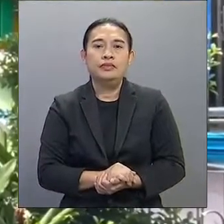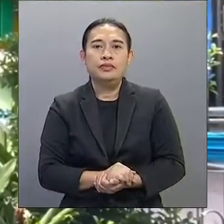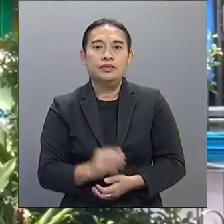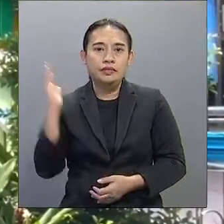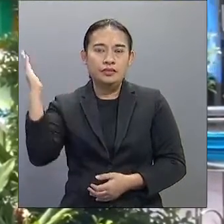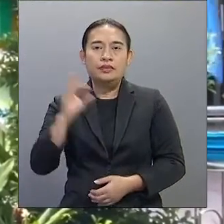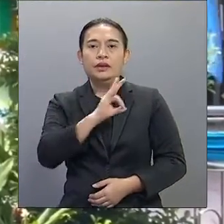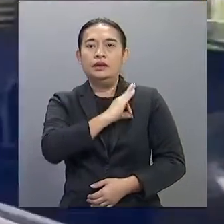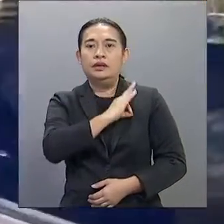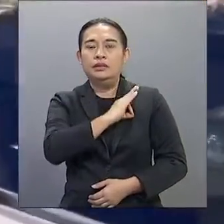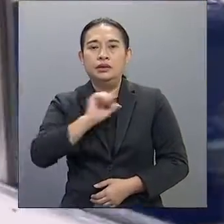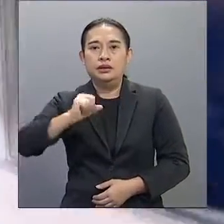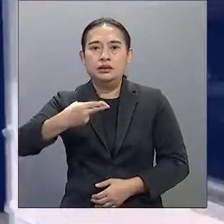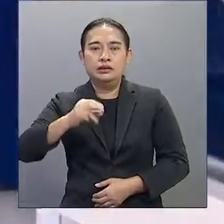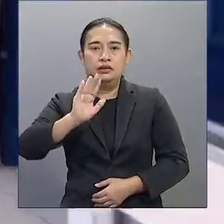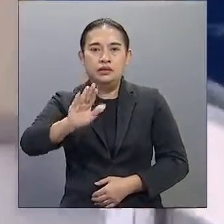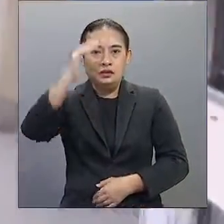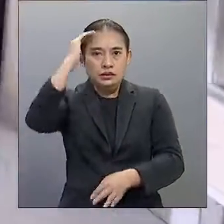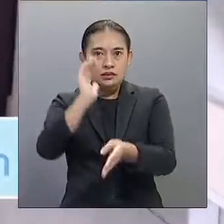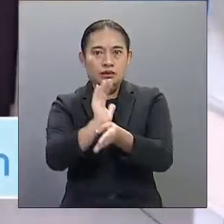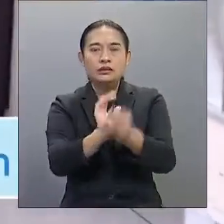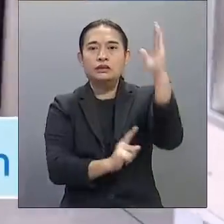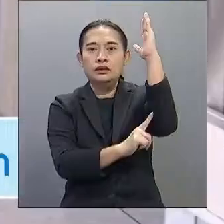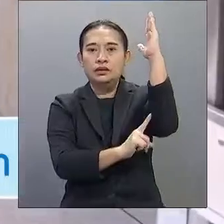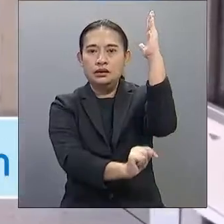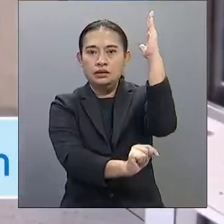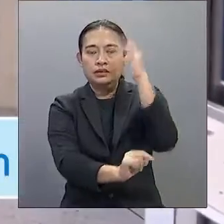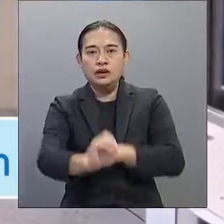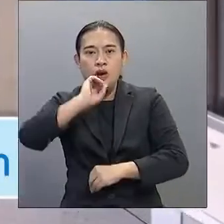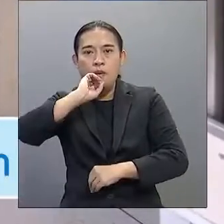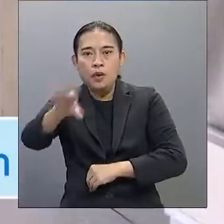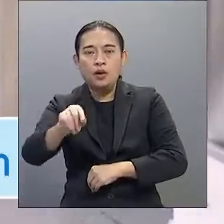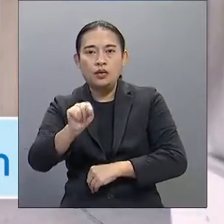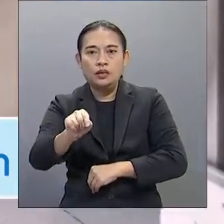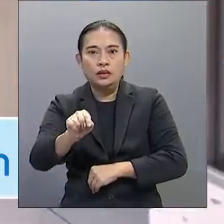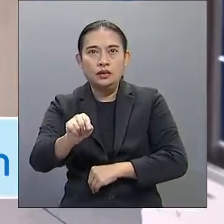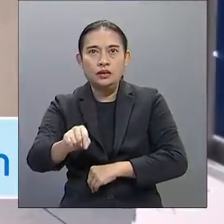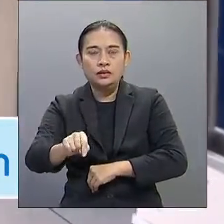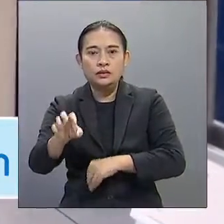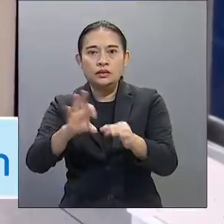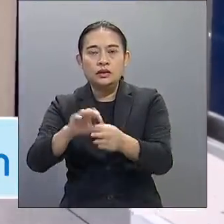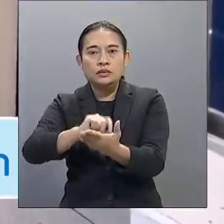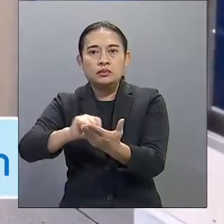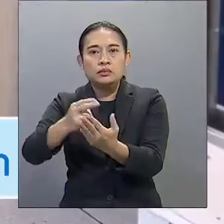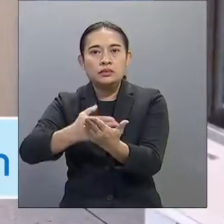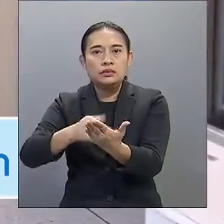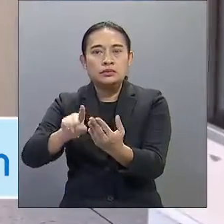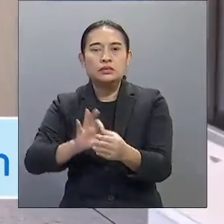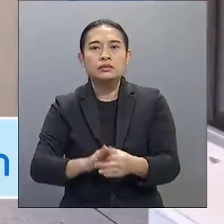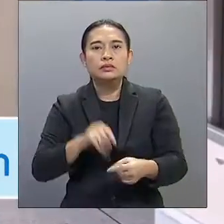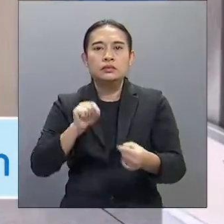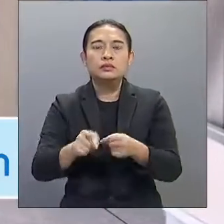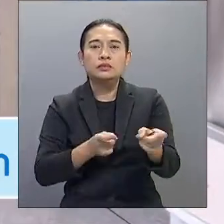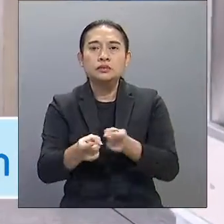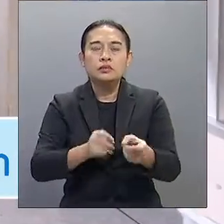สมาชิคหากร อ. ศ. ฐำรวจ รัง csak้องเรียต่ในเธ fresh สหากรกรณีพบวาคณะกรรมการและภจัการสหกรรอม